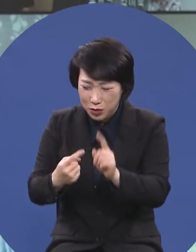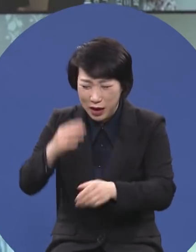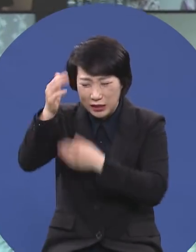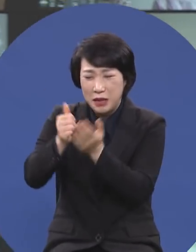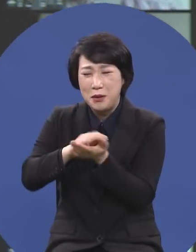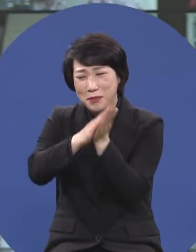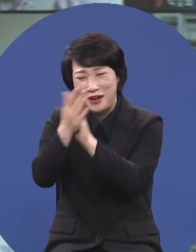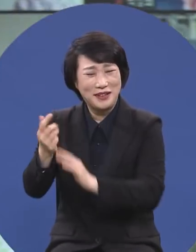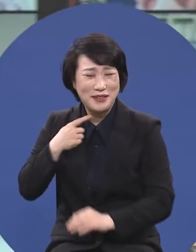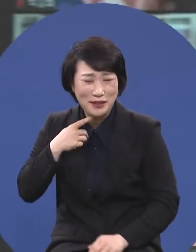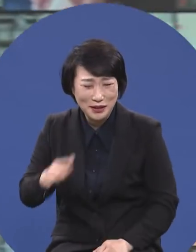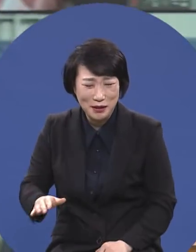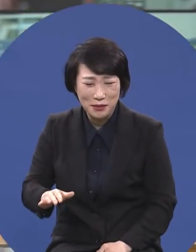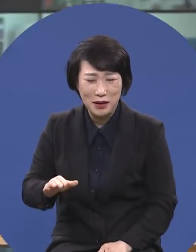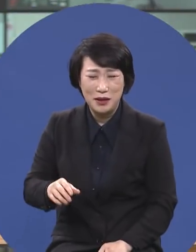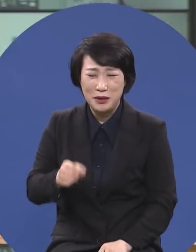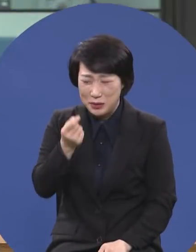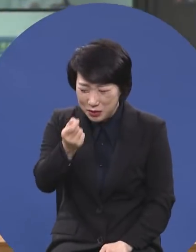변하지 아니하시고